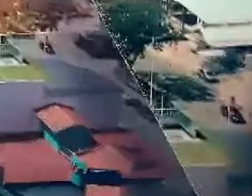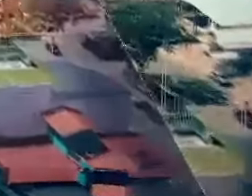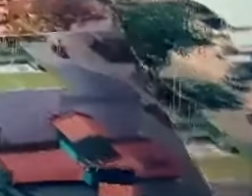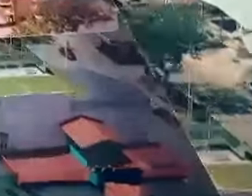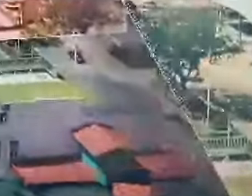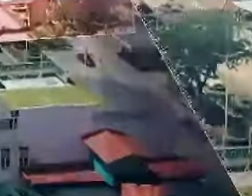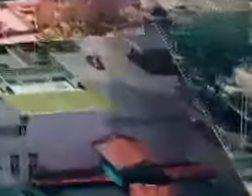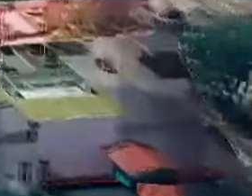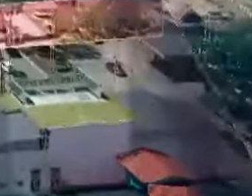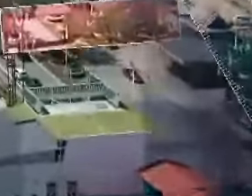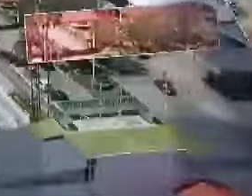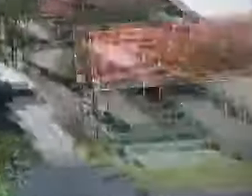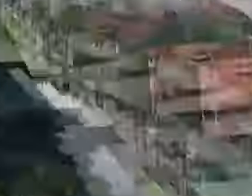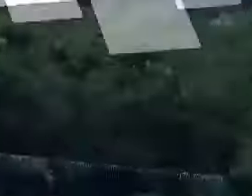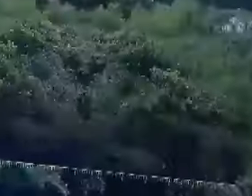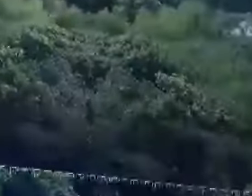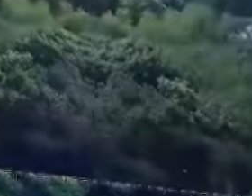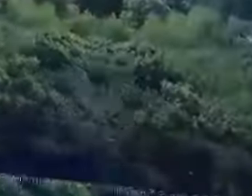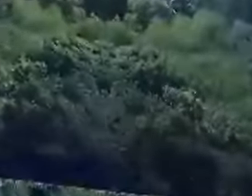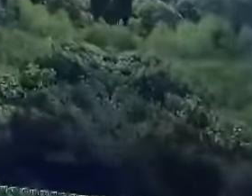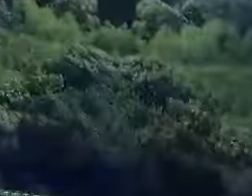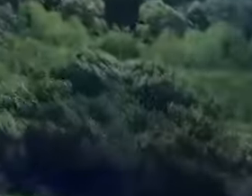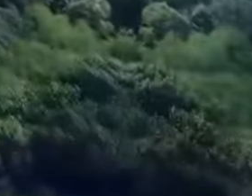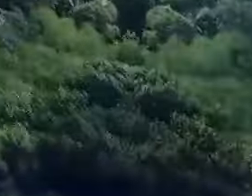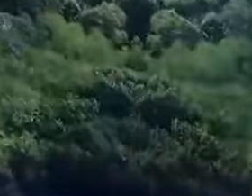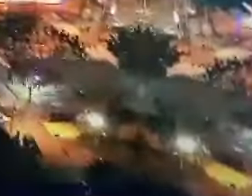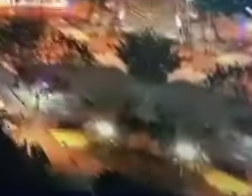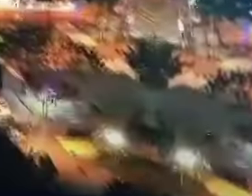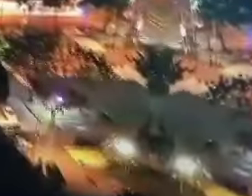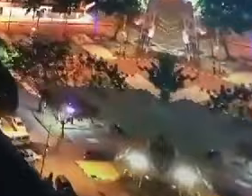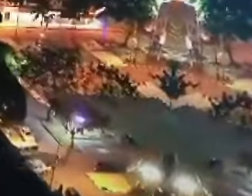Hai iming-iming Tahta di iming-iming